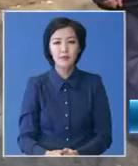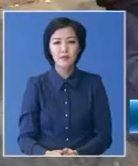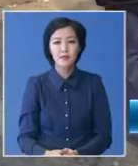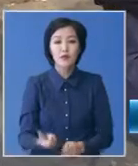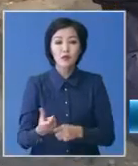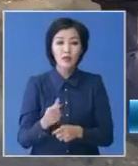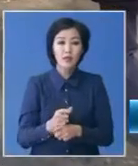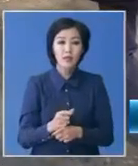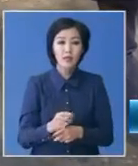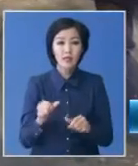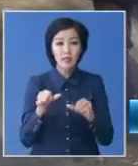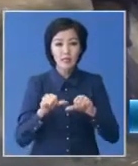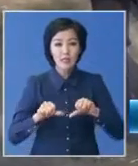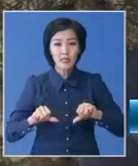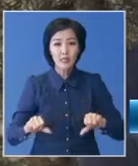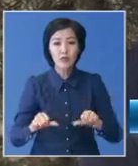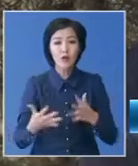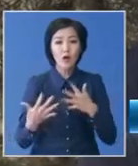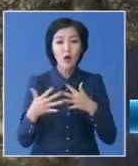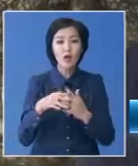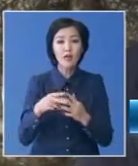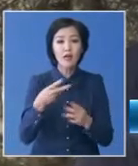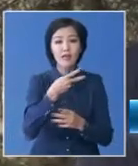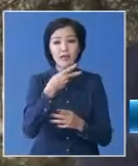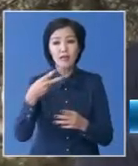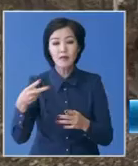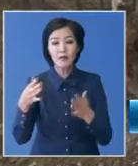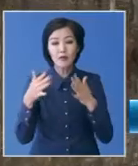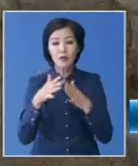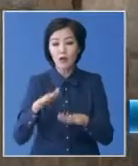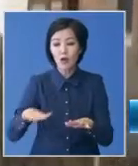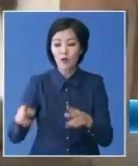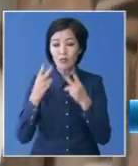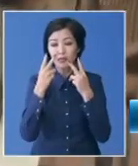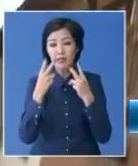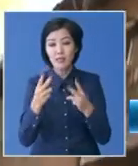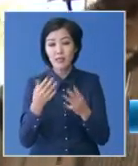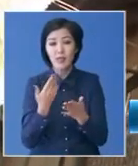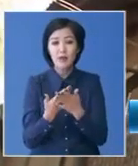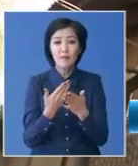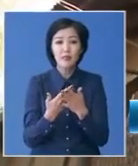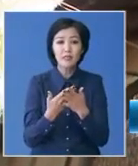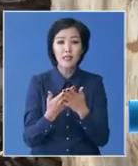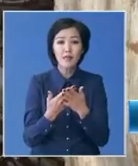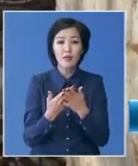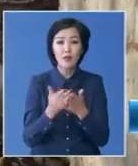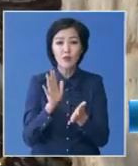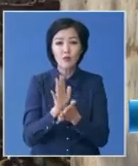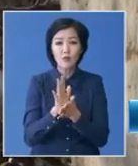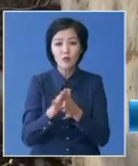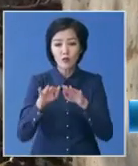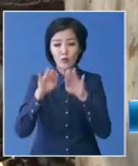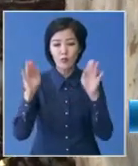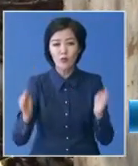Сонымен қатар тексеру тобы ауыл ортасындағы қос қабатты баспаналардың да ауласын тексеріп шықты. Мәселен, мына тұрғын үйдің қоқыс төгетін жәшіктері